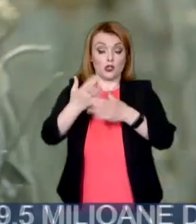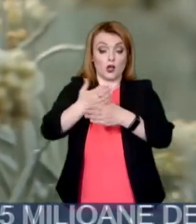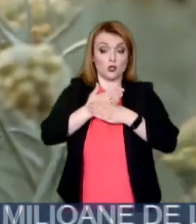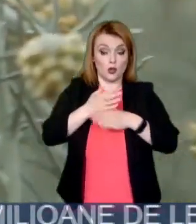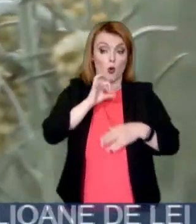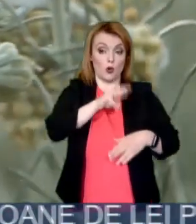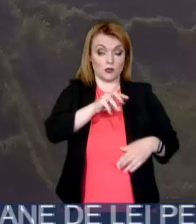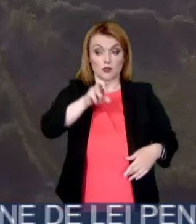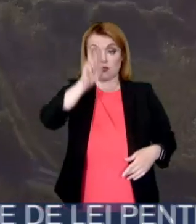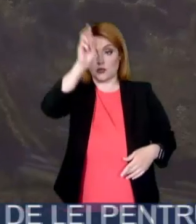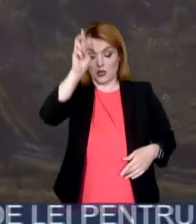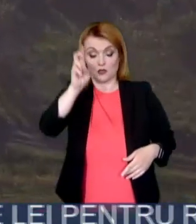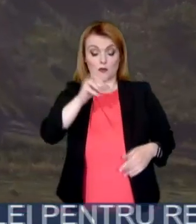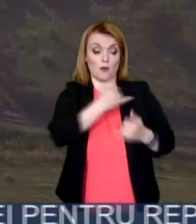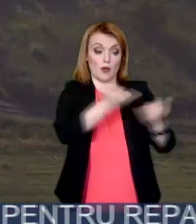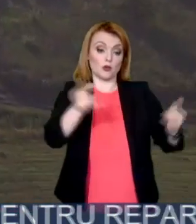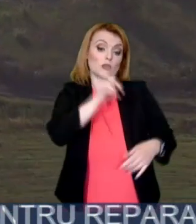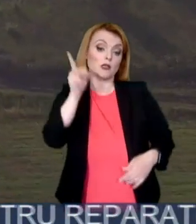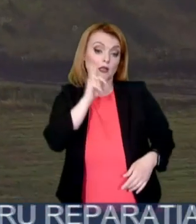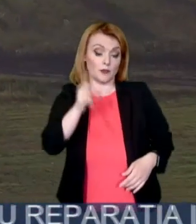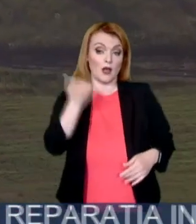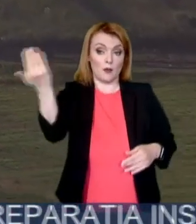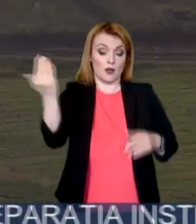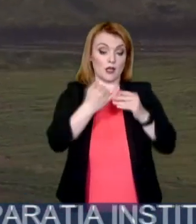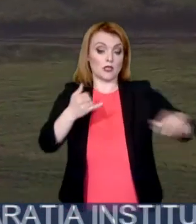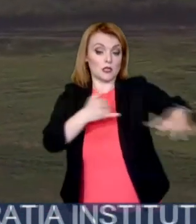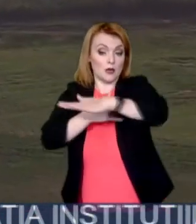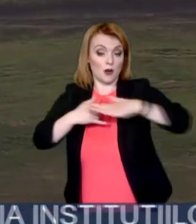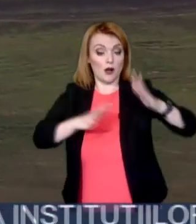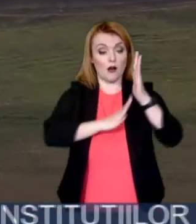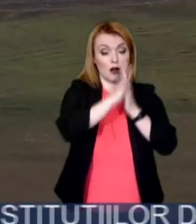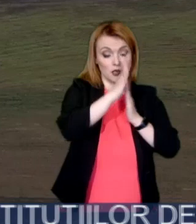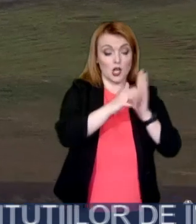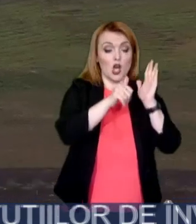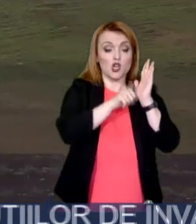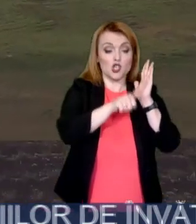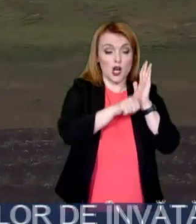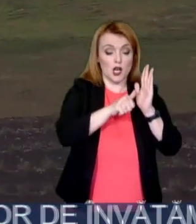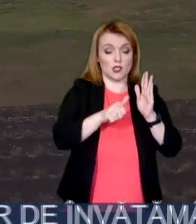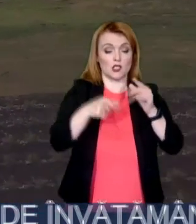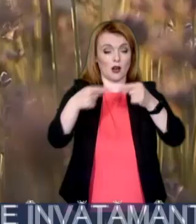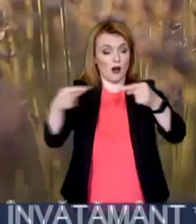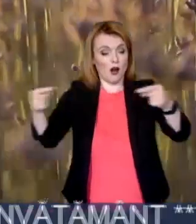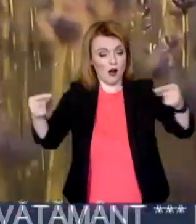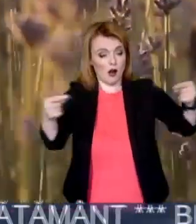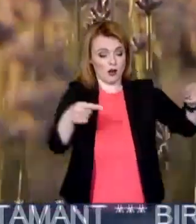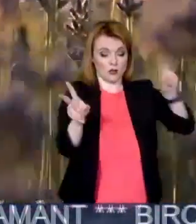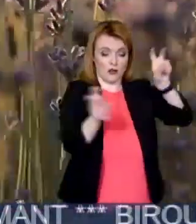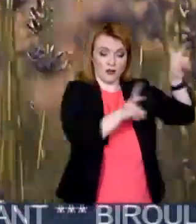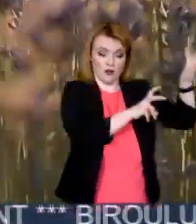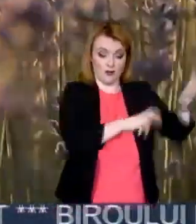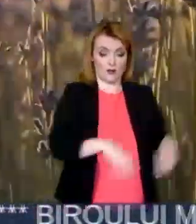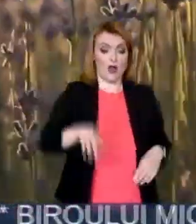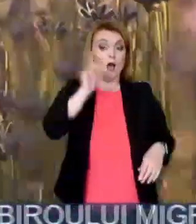de la Start pentru tineri. Pe terenurile familiei Melnic cresc în jur de 60 de specii de plante medicinale. Deocamdată le vând